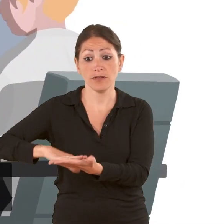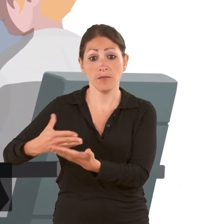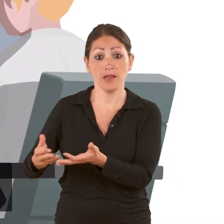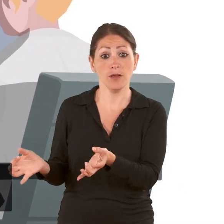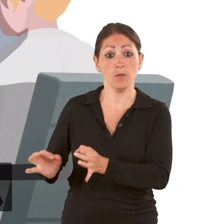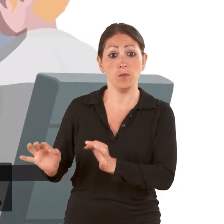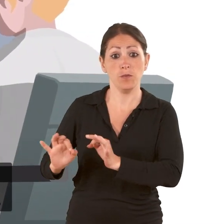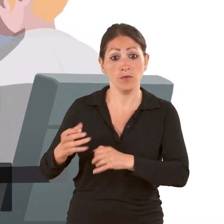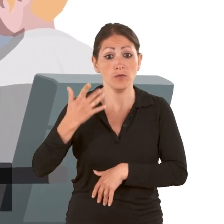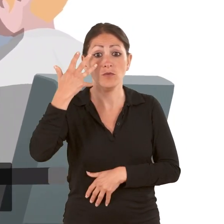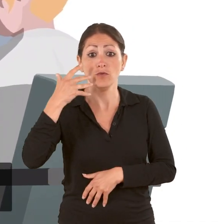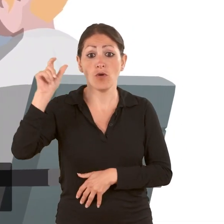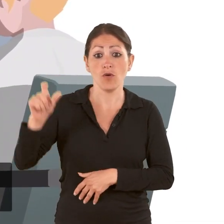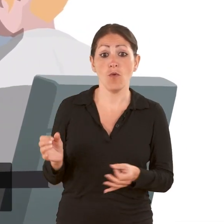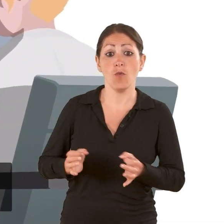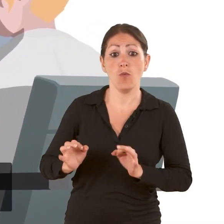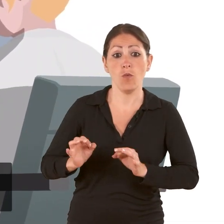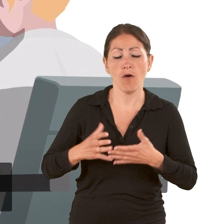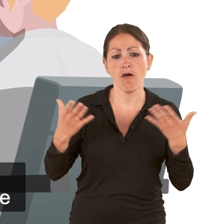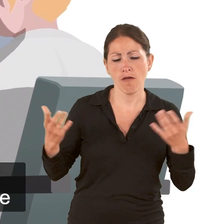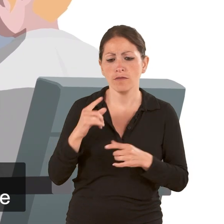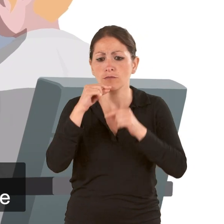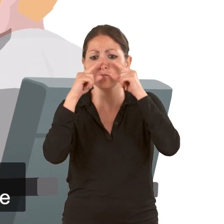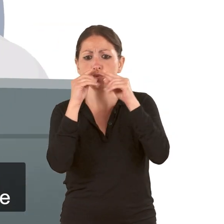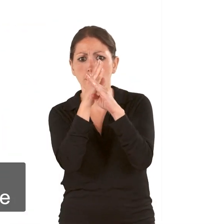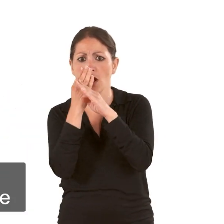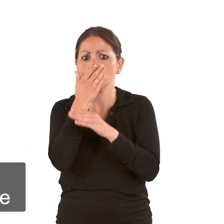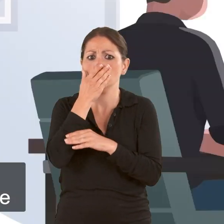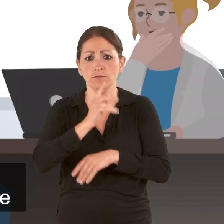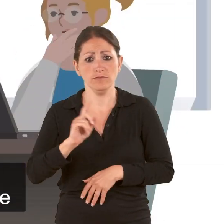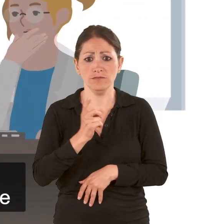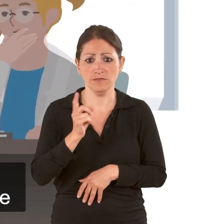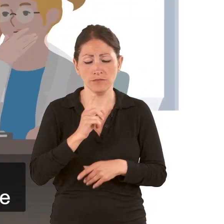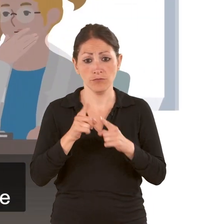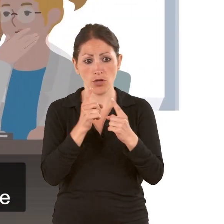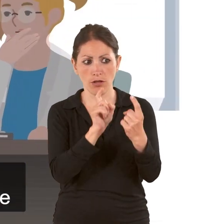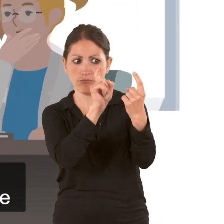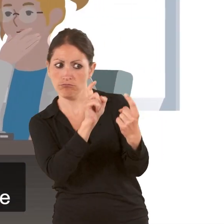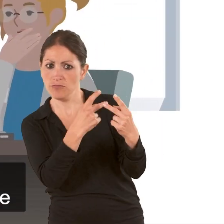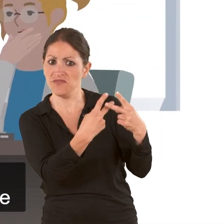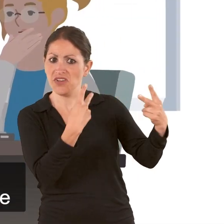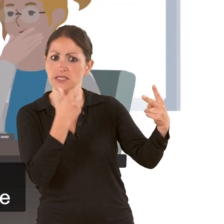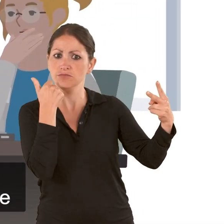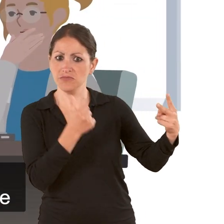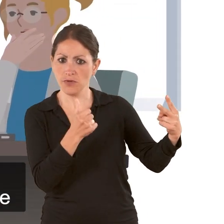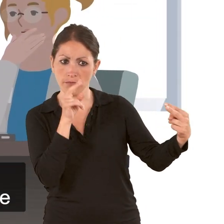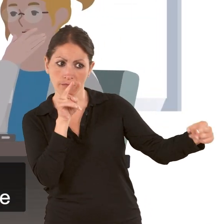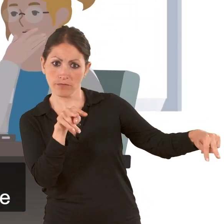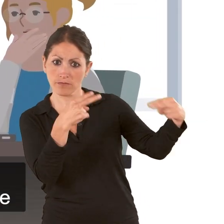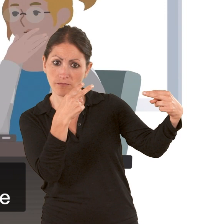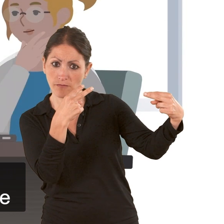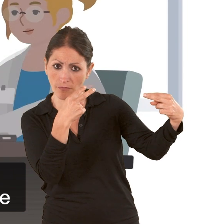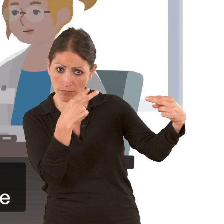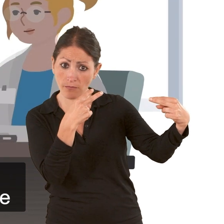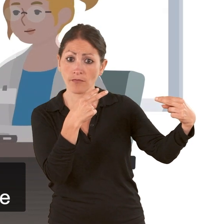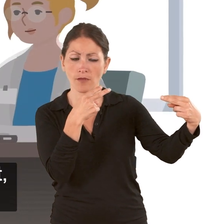d'une consultation sans interprète ni codeur, vous pouvez adopter ces bonnes pratiques. Restez bien en face du patient, regardez-le, ne cachez